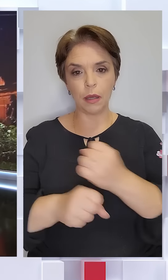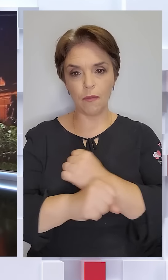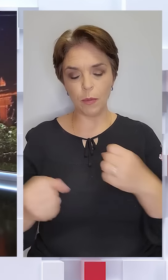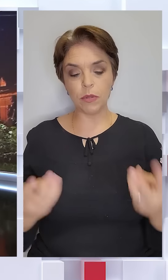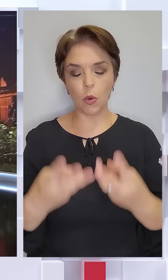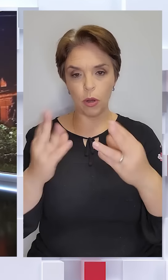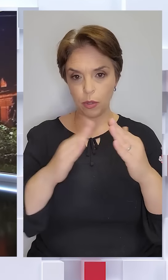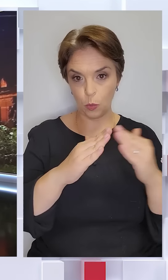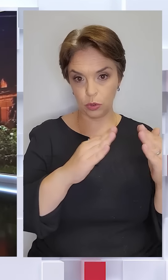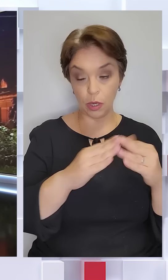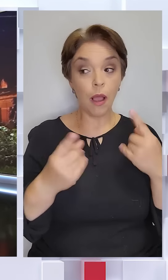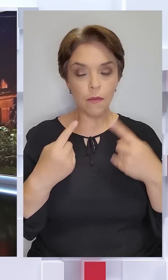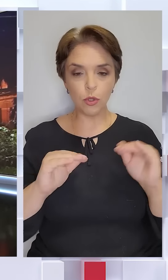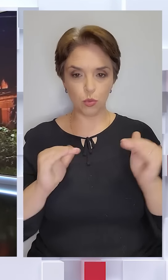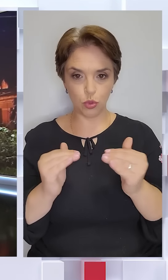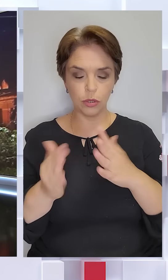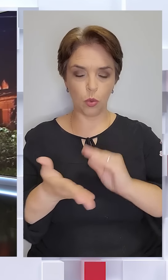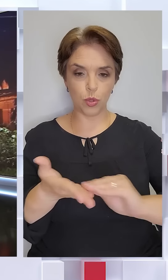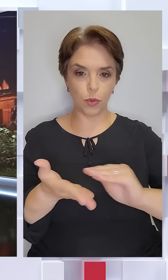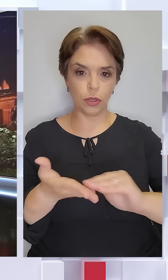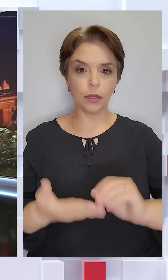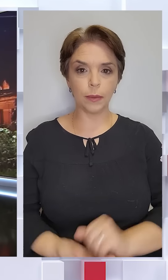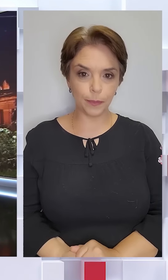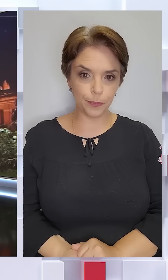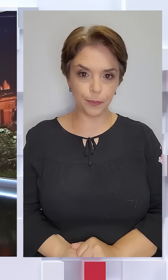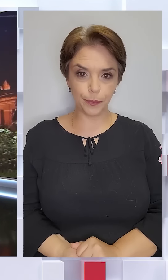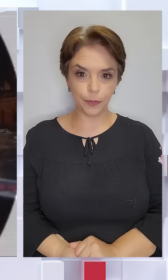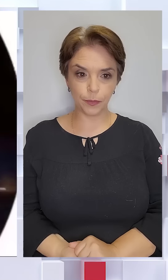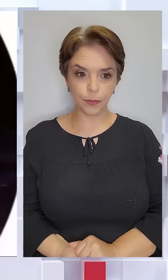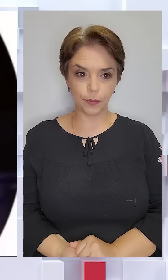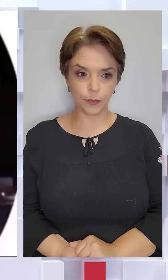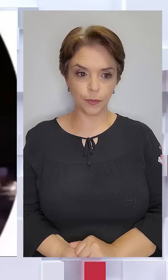та загоряння будинків. Більше у сюжеті кореспондента ТСН Сергія Осадчука.